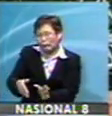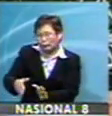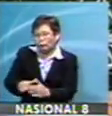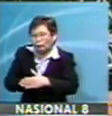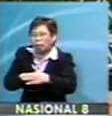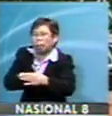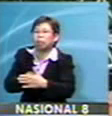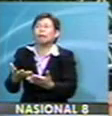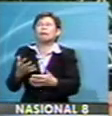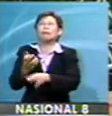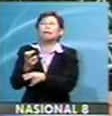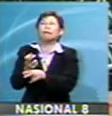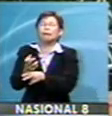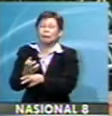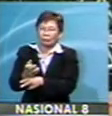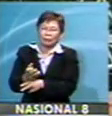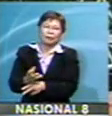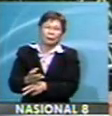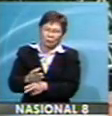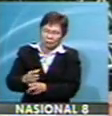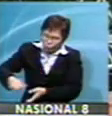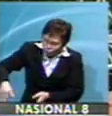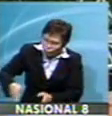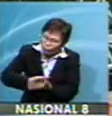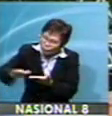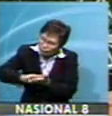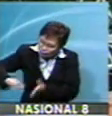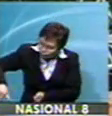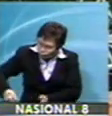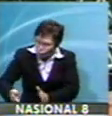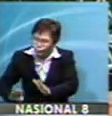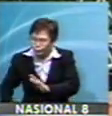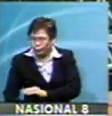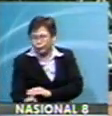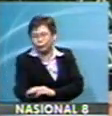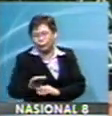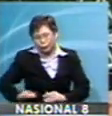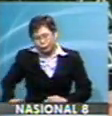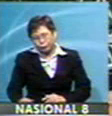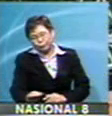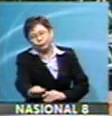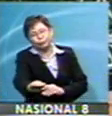bertakunglah dan juga saluran Tu keluar ke sungai